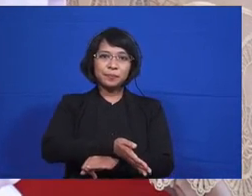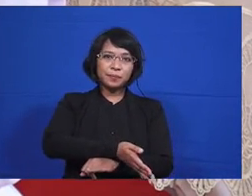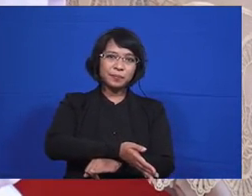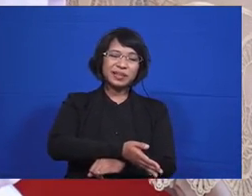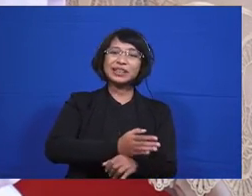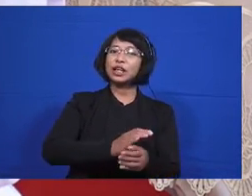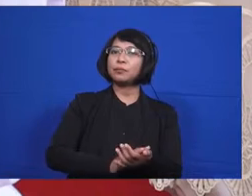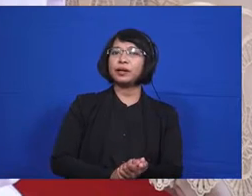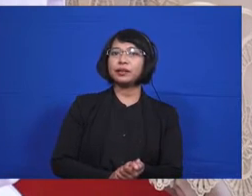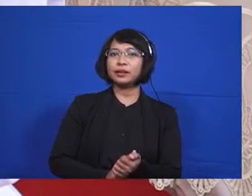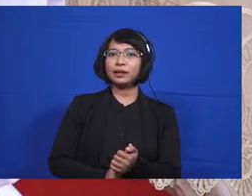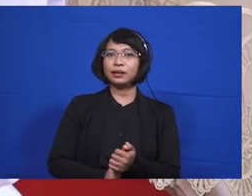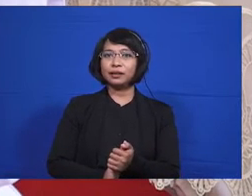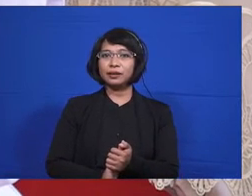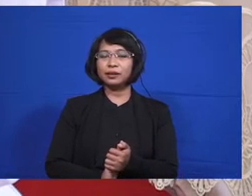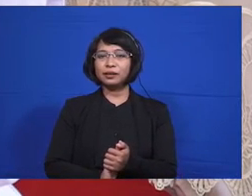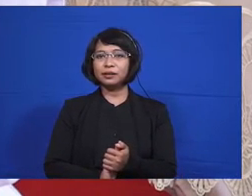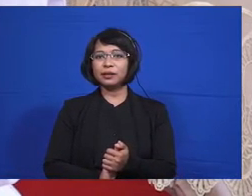berkala.